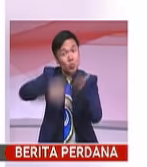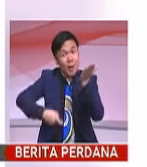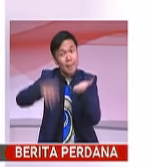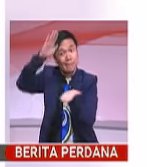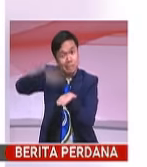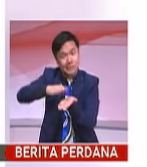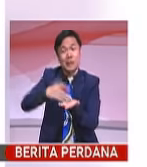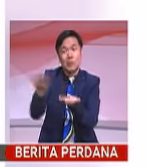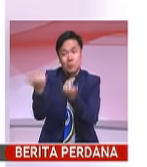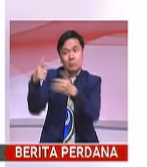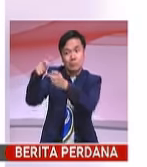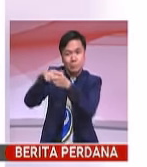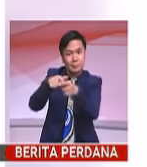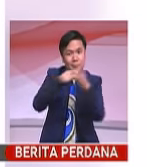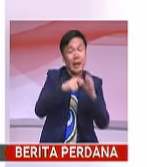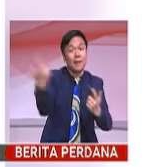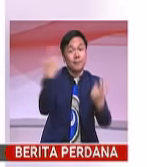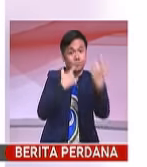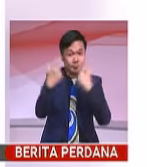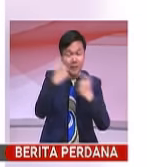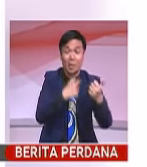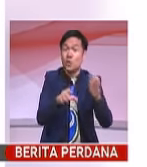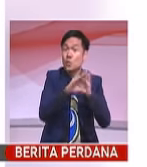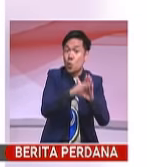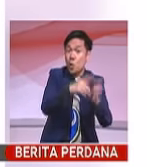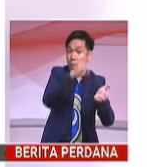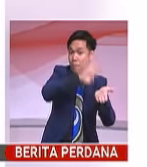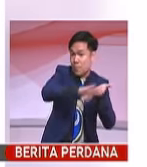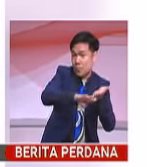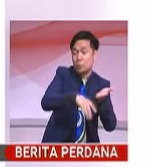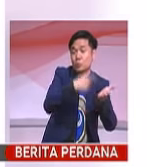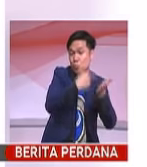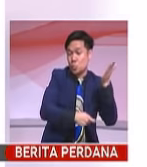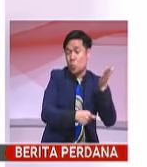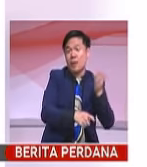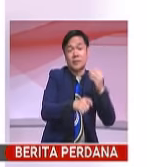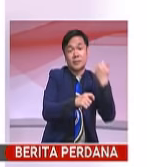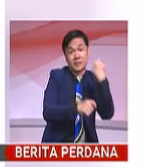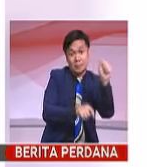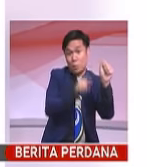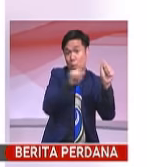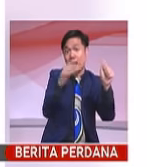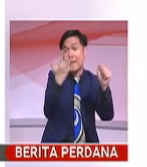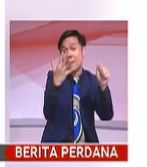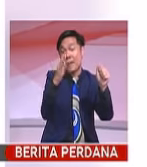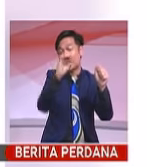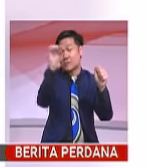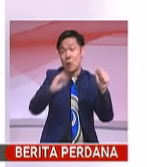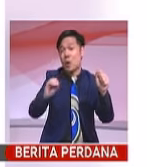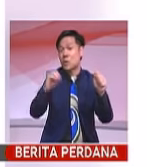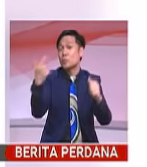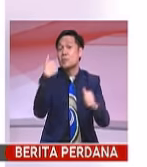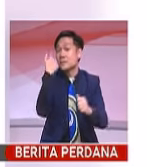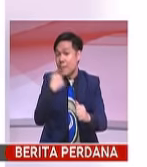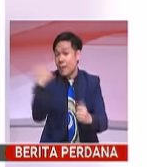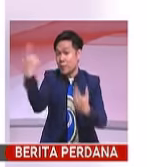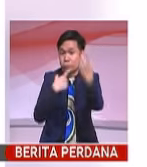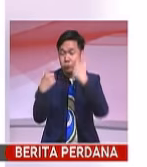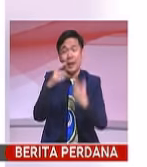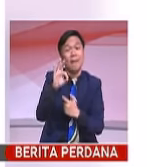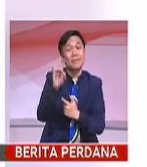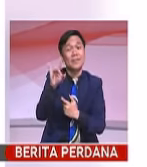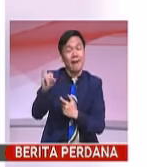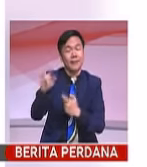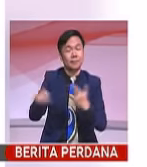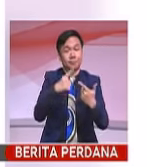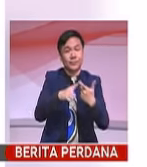merangsang aktiviti pelaburan, merangkumi pengecualian cukai 10 hingga 15 tahun bagi FDI baharu dalam sektor pembuatan